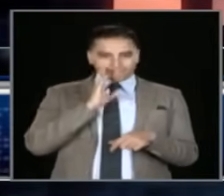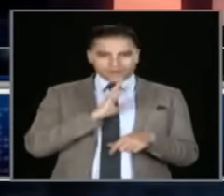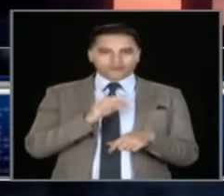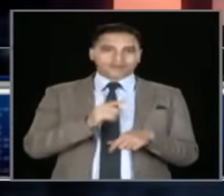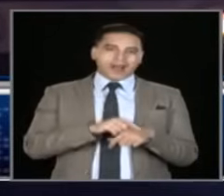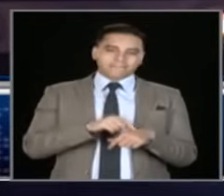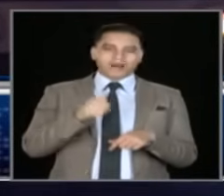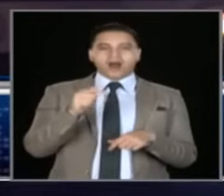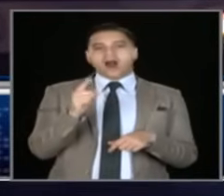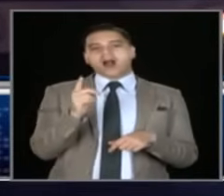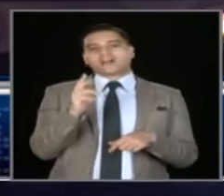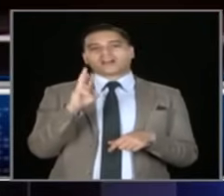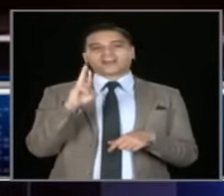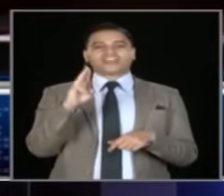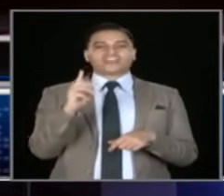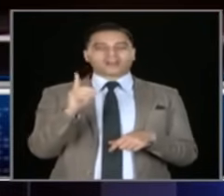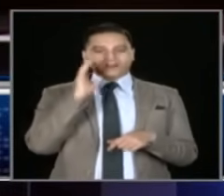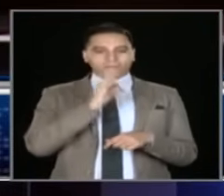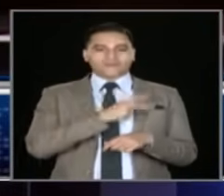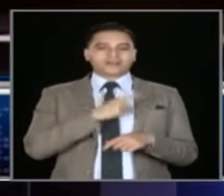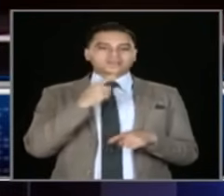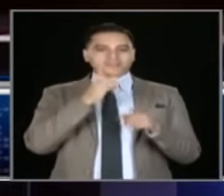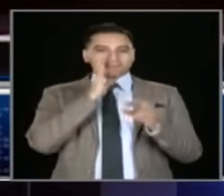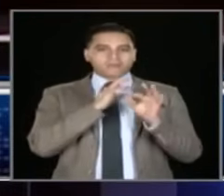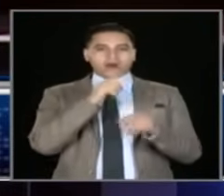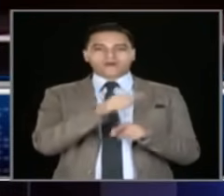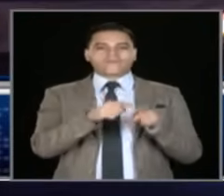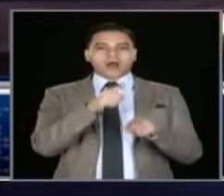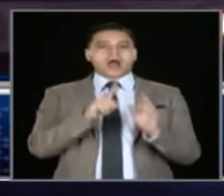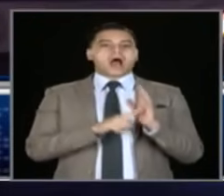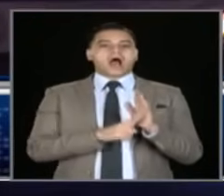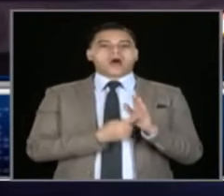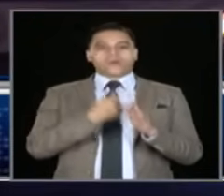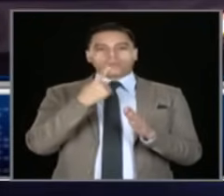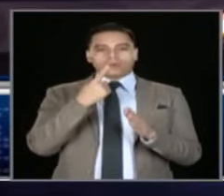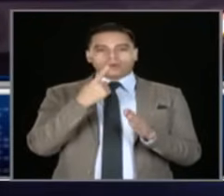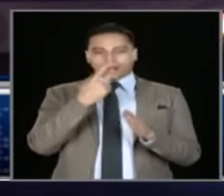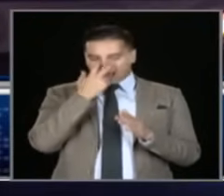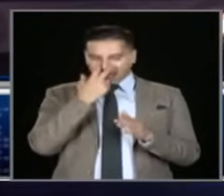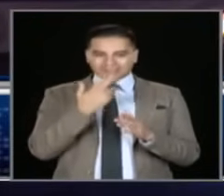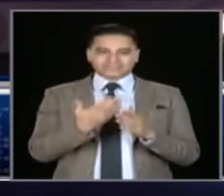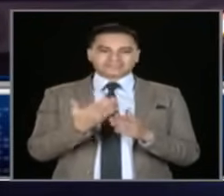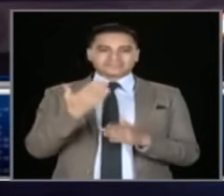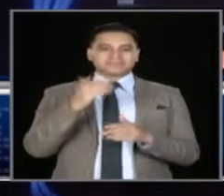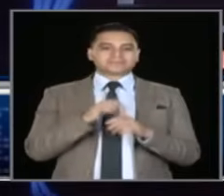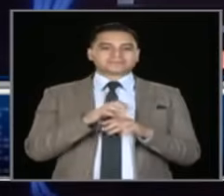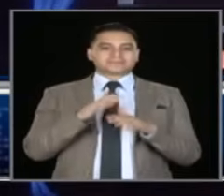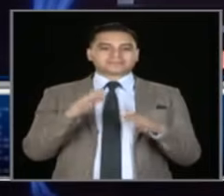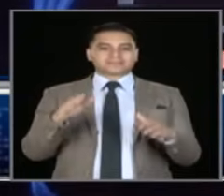14 نوفمبر 1922 هو اللي أذاع أول نشرة إخبارية على القناة دي.